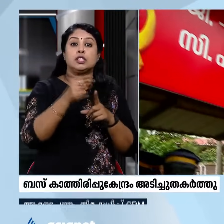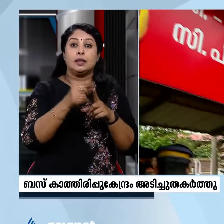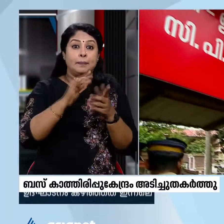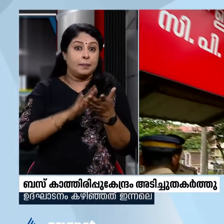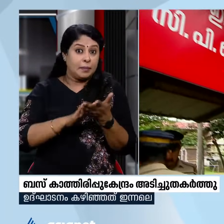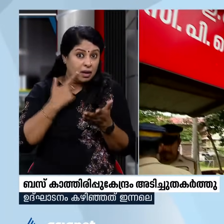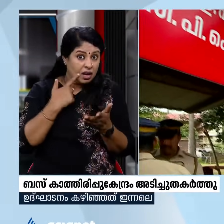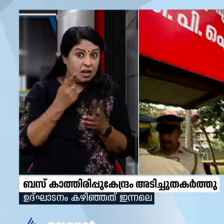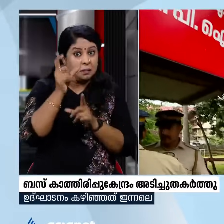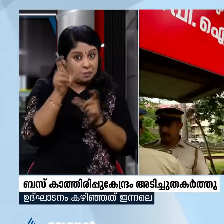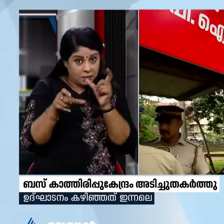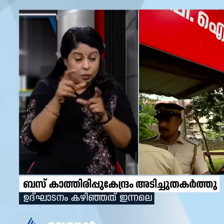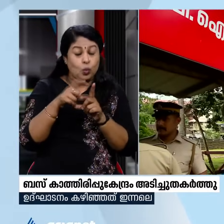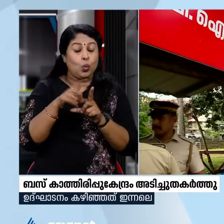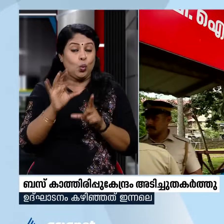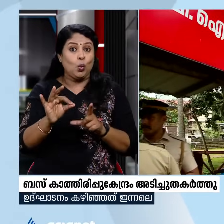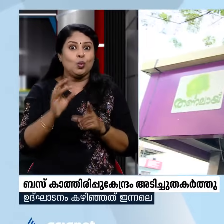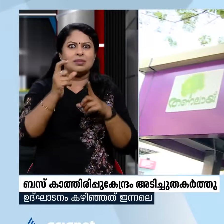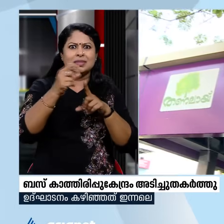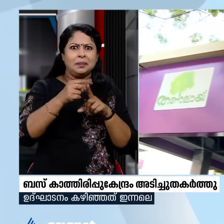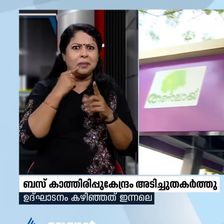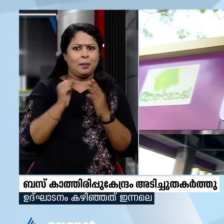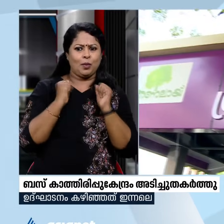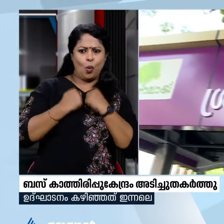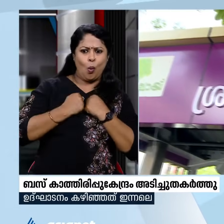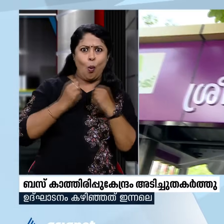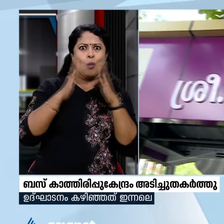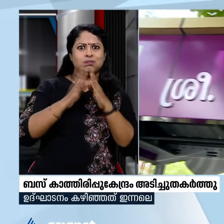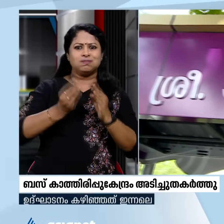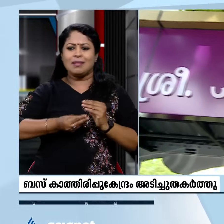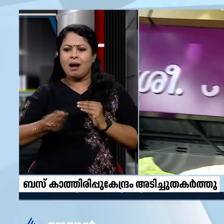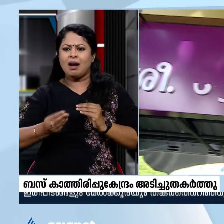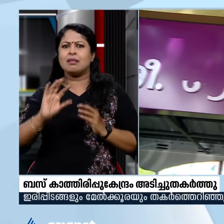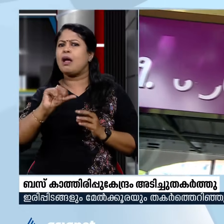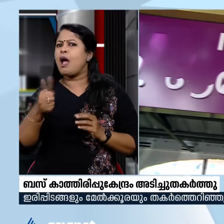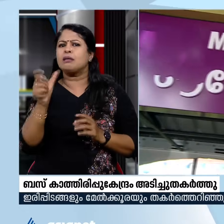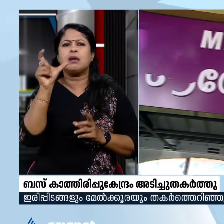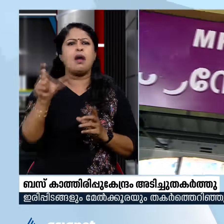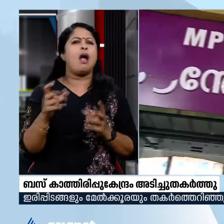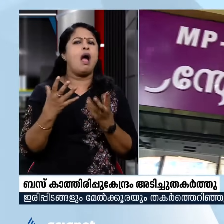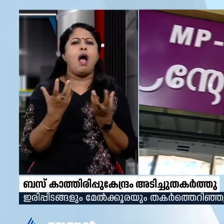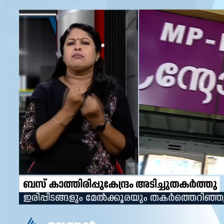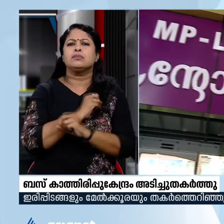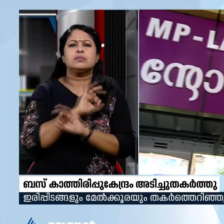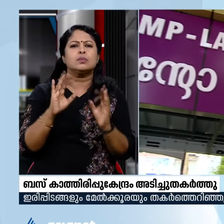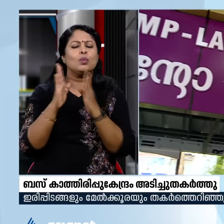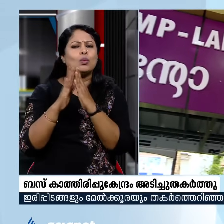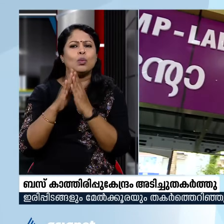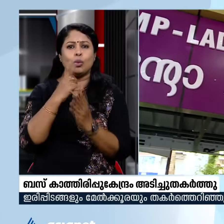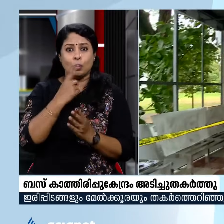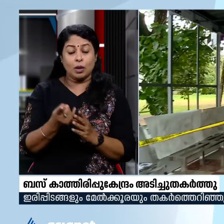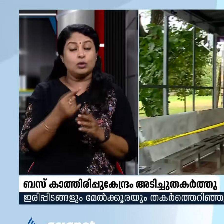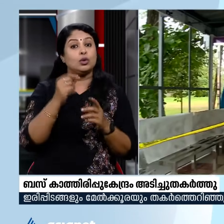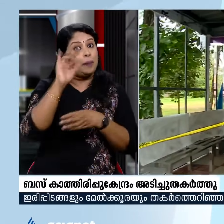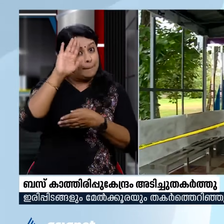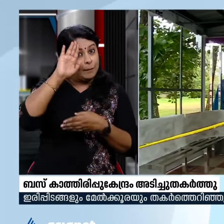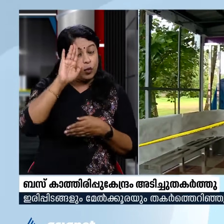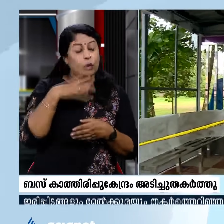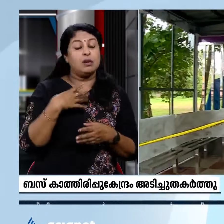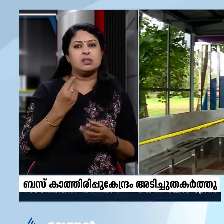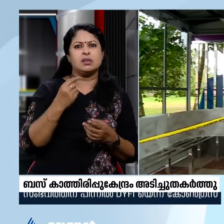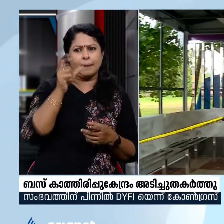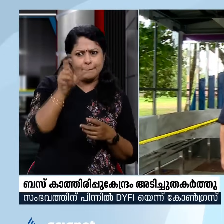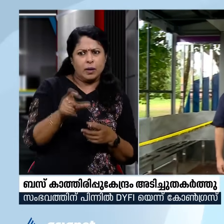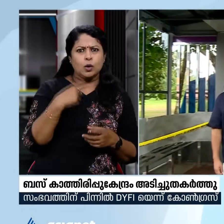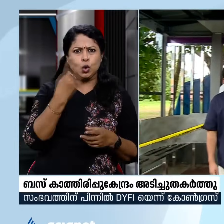ഷെഡിന് തൊട്ടടുത്ത് മറ്റൊരെണ്ണം വേണ്ടെന്ന പാർട്ടി തീരുമാനമാണ് ആക്രമണത്തിന് കാരണമെന്നും അദ്ദേഹം പറയുന്നു. പോലീസിന് പ്രതികളെ കണ്ടെത്തണമെന്നുണ്ടെങ്കിൽ മിനിറ്റ് വെച്ച്